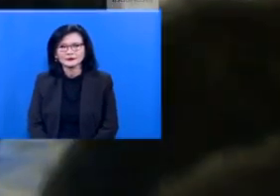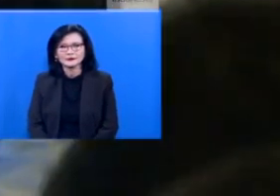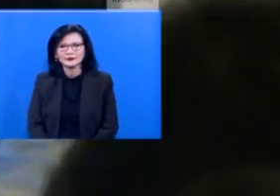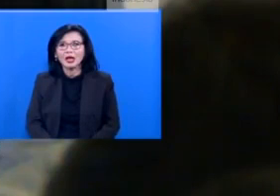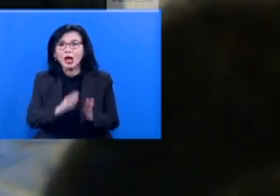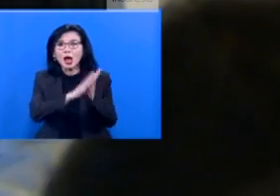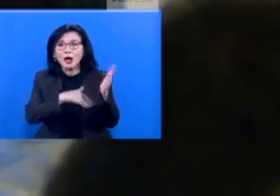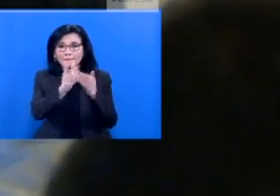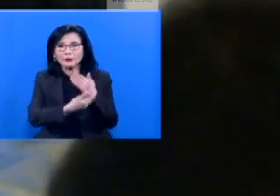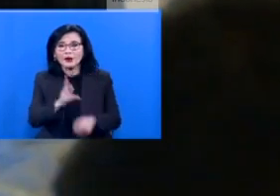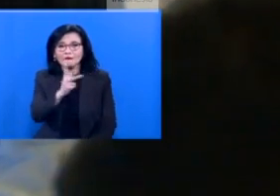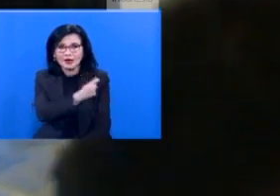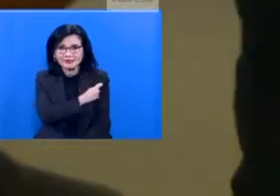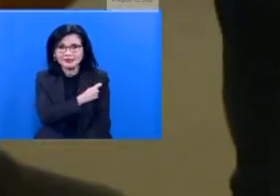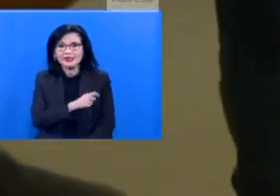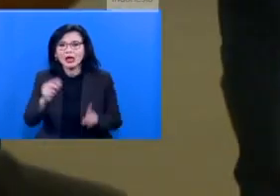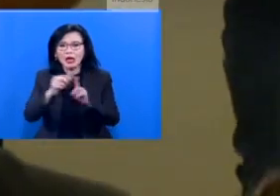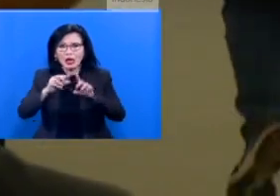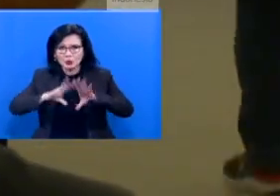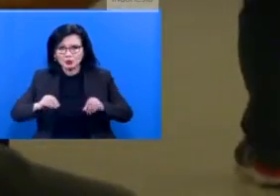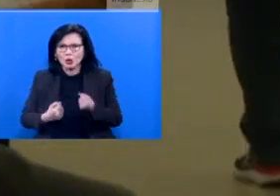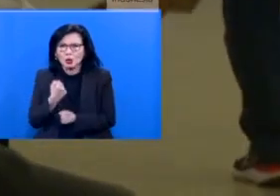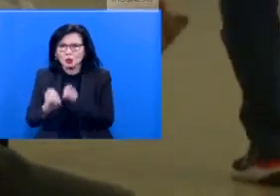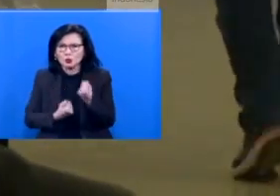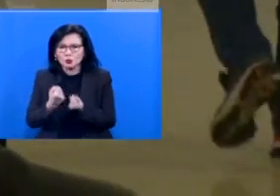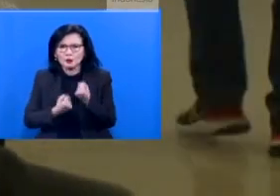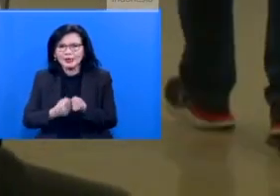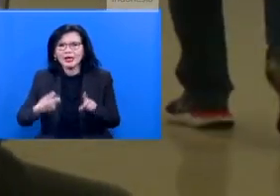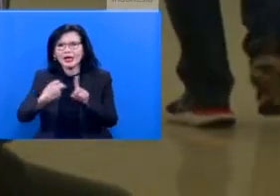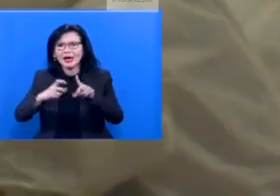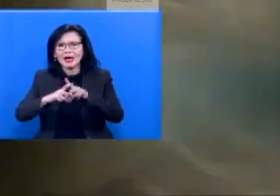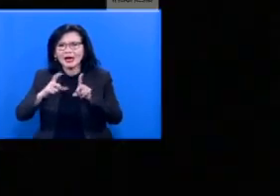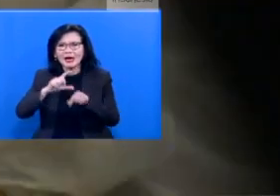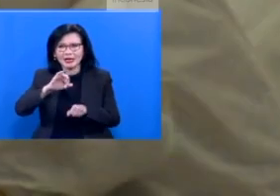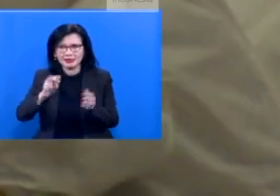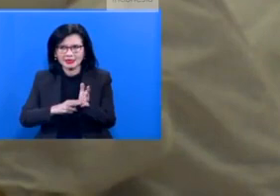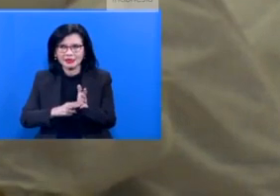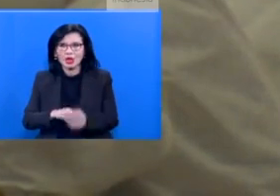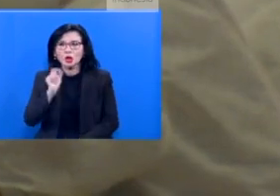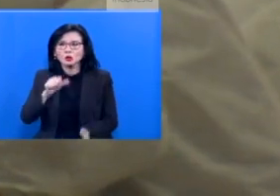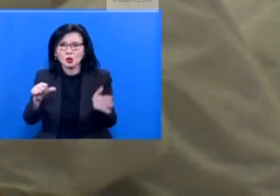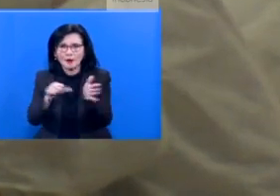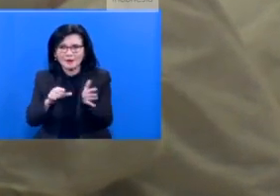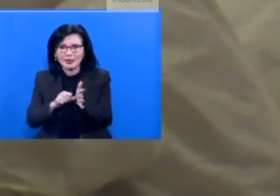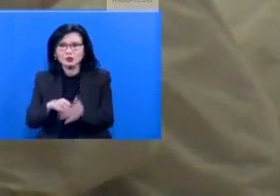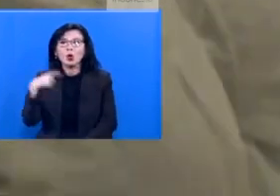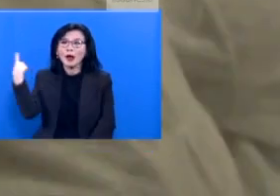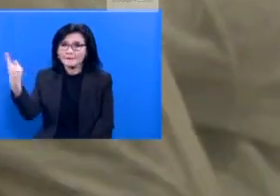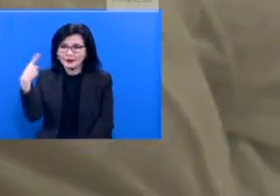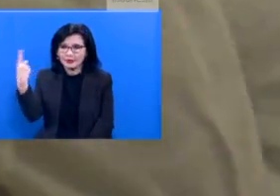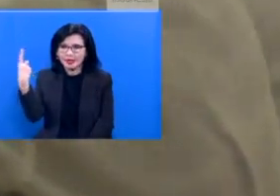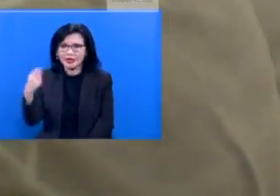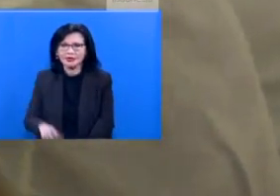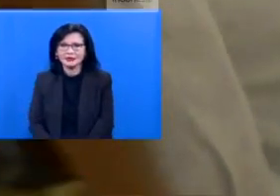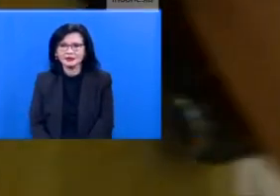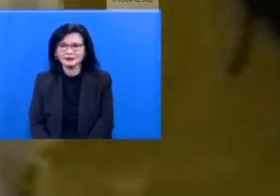Program vaksinasi gotong royong menjadi salah satu upaya Kamar Dagang Industri atau Kadin untuk membantu pemerintah mencapai herd immunity